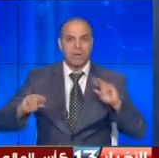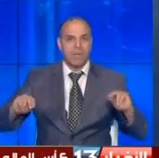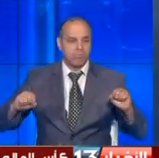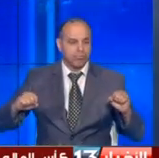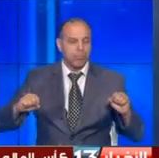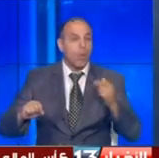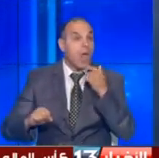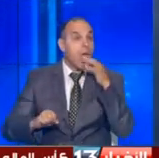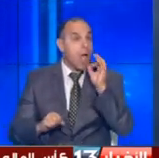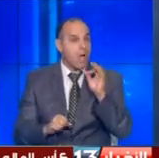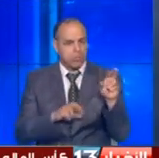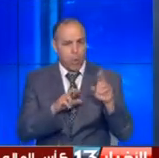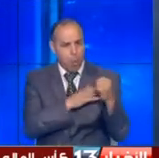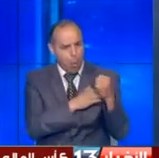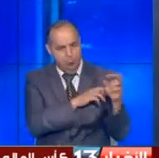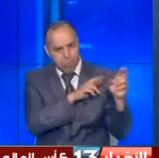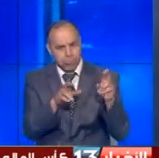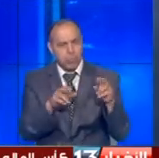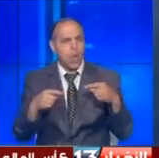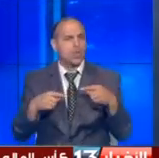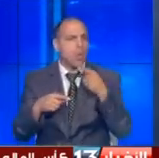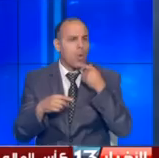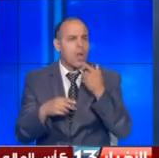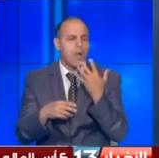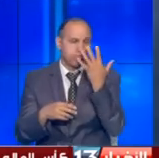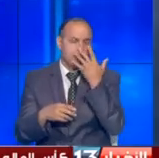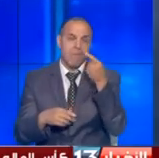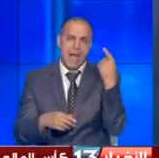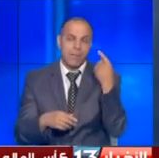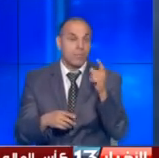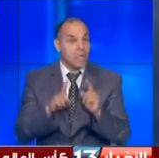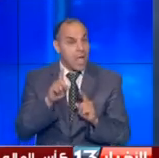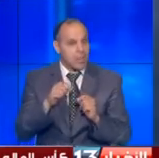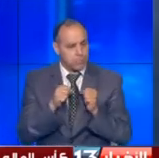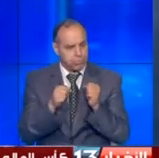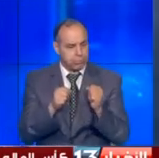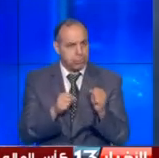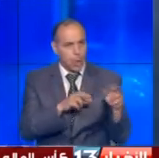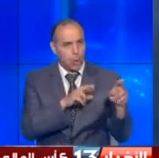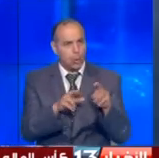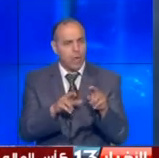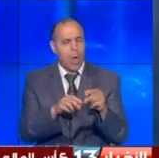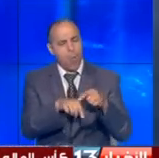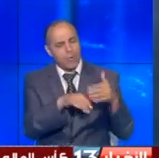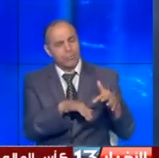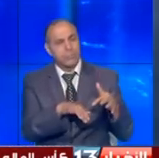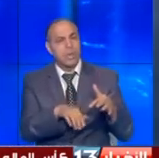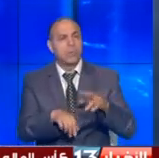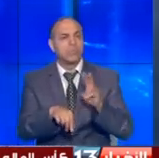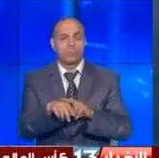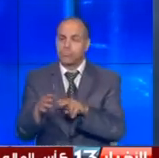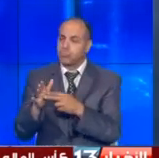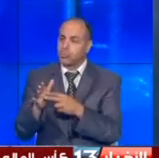زاخر بالنجوم وعائد بقوة إلى الواجهتين القارية والعالمية، وعازم على استعادة مجده الضائع بقيادة